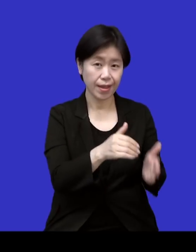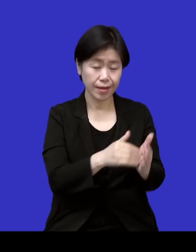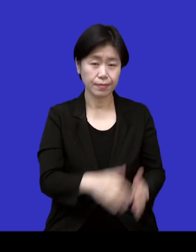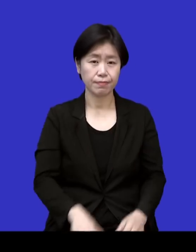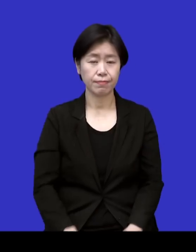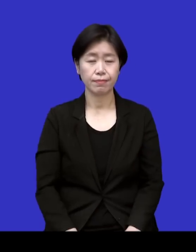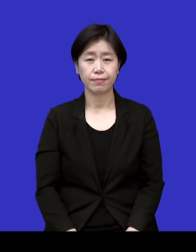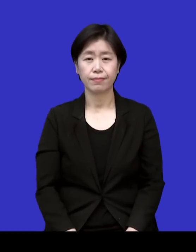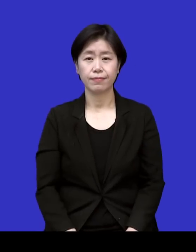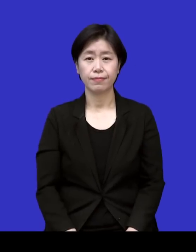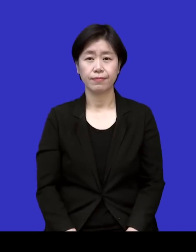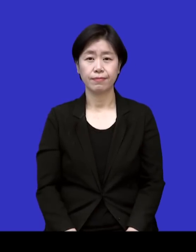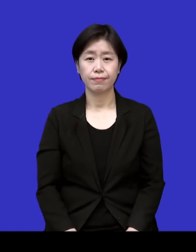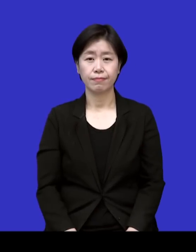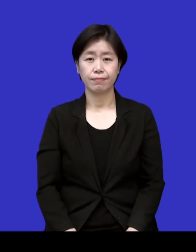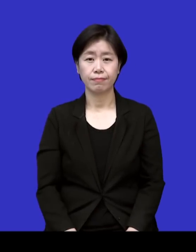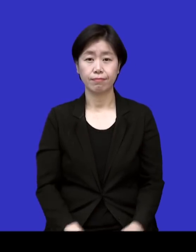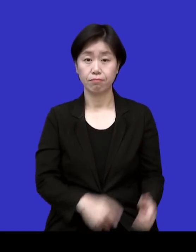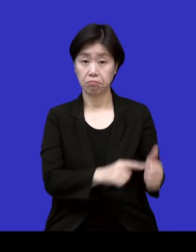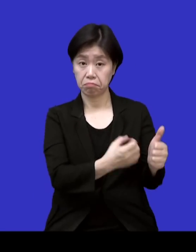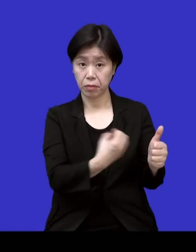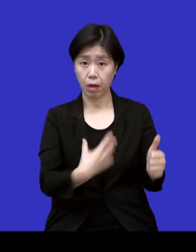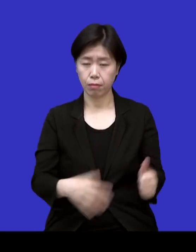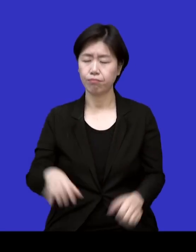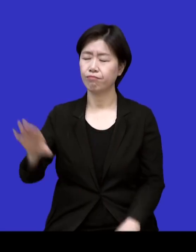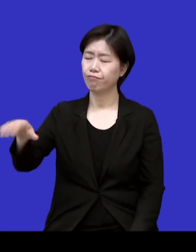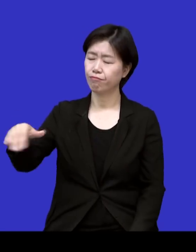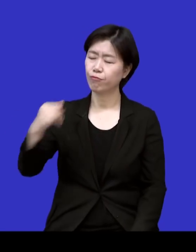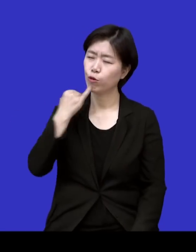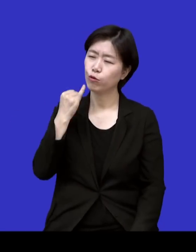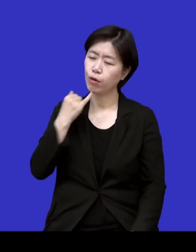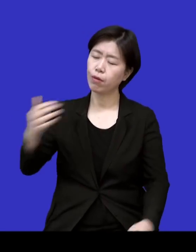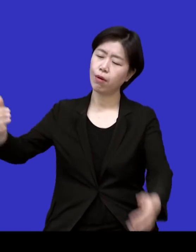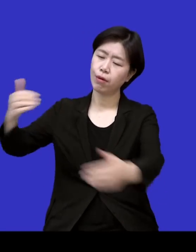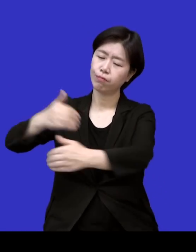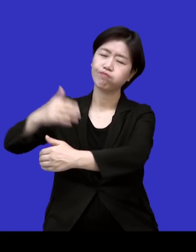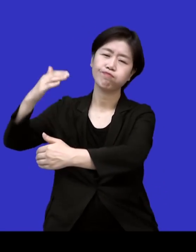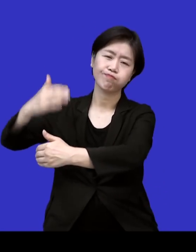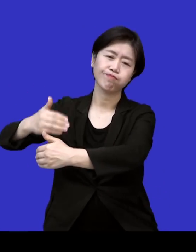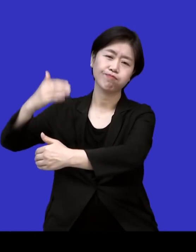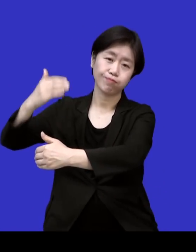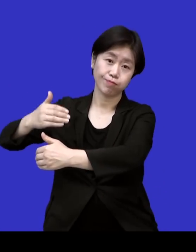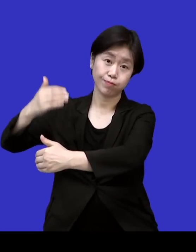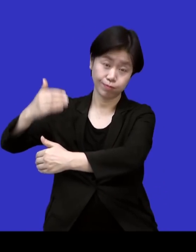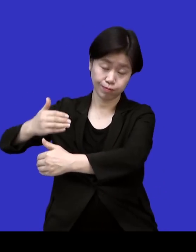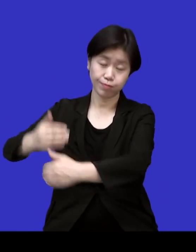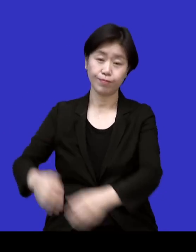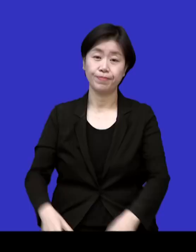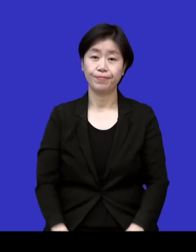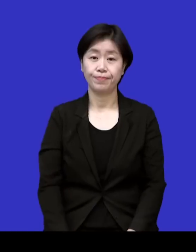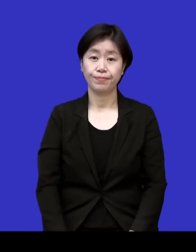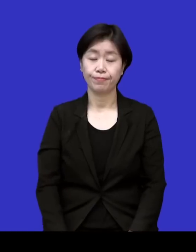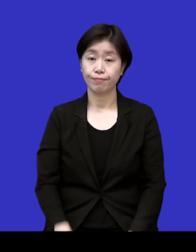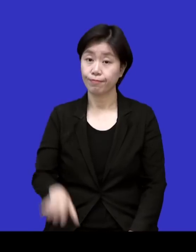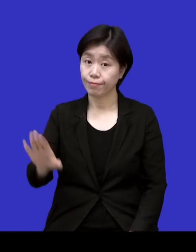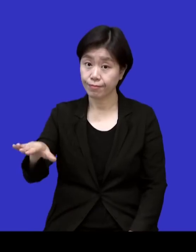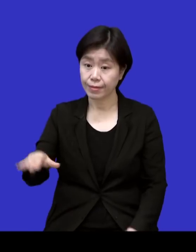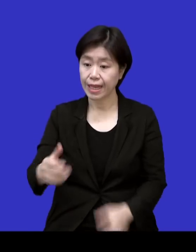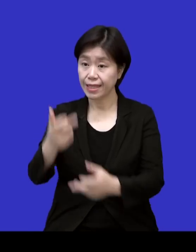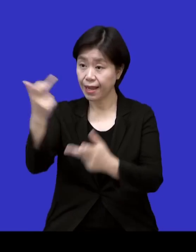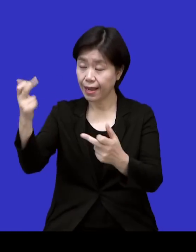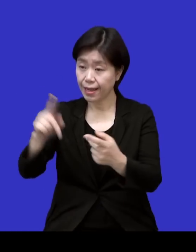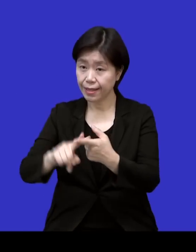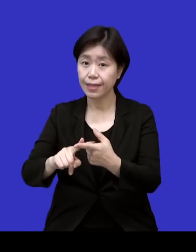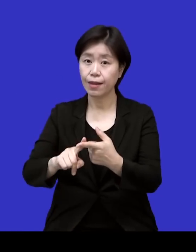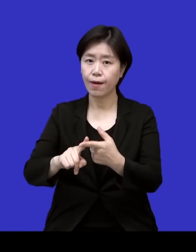전에 그랬더니 이제 저를 안아주고 이렇게 오랫동안 이제 토닥여 주면서 이제 산에 대한 안 좋은